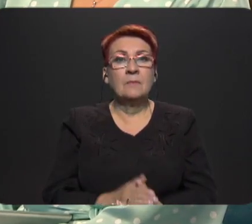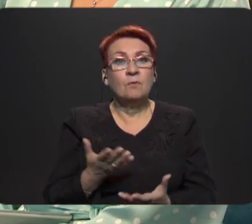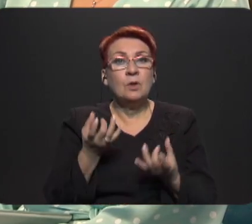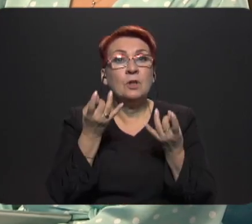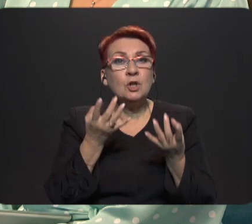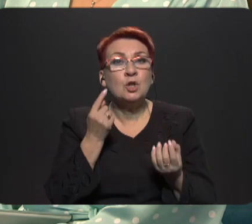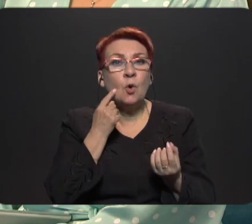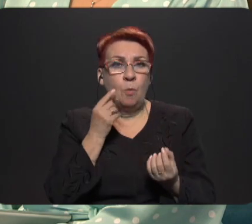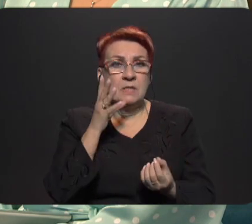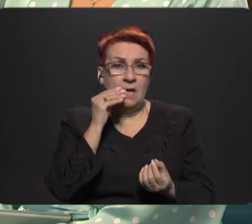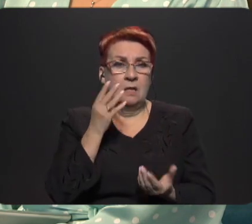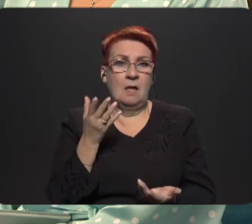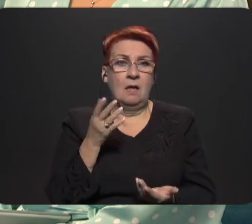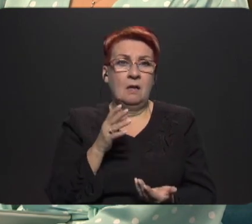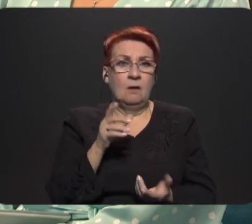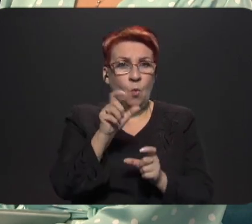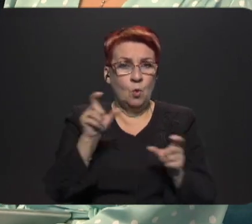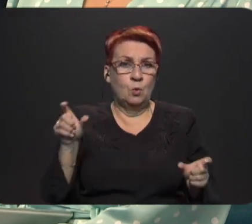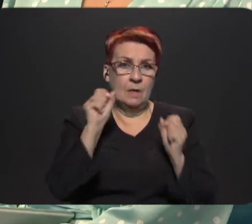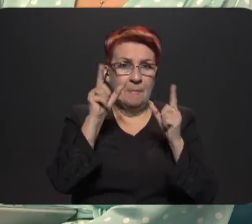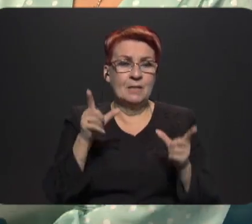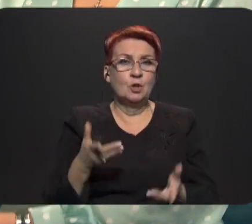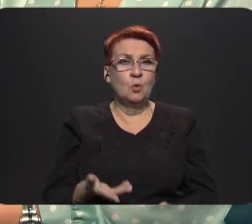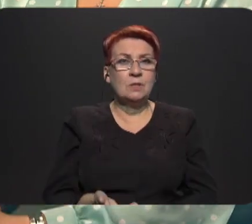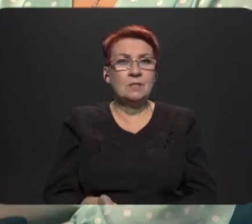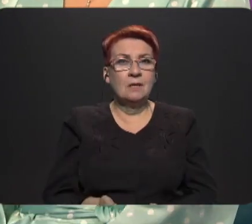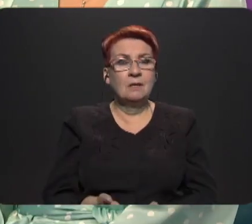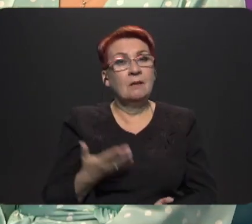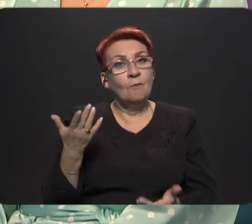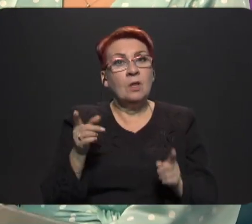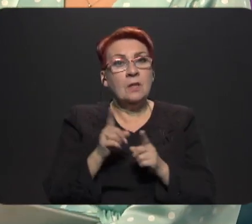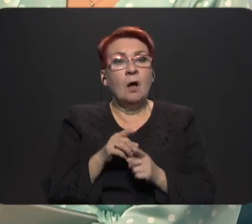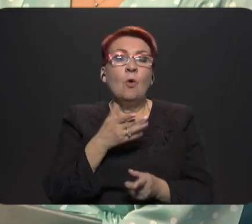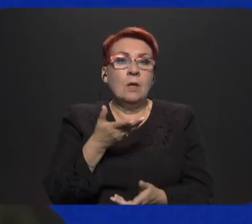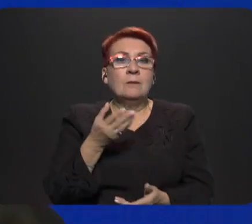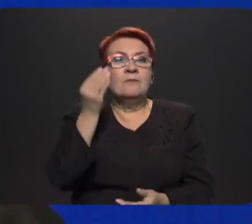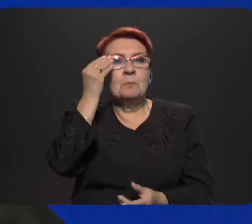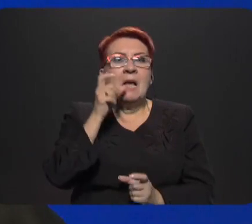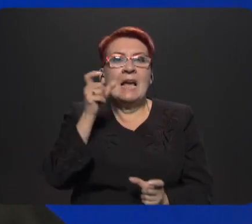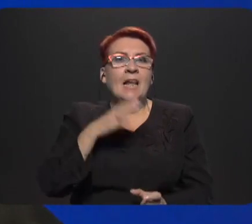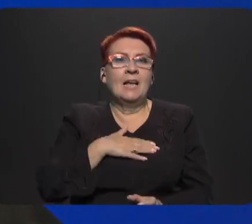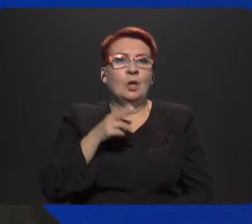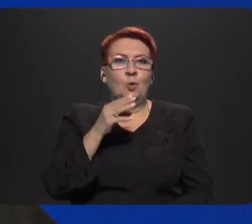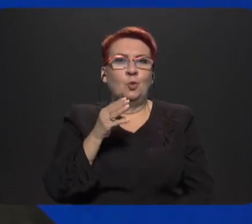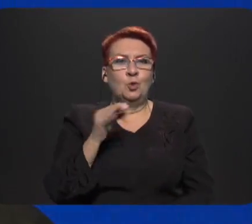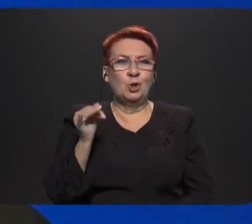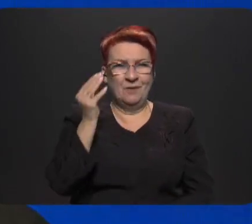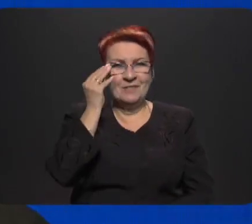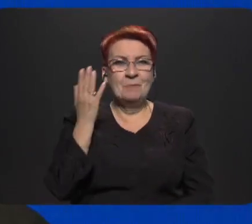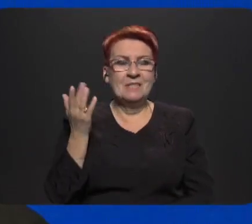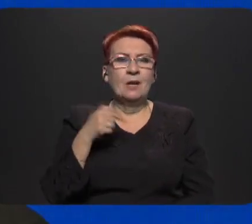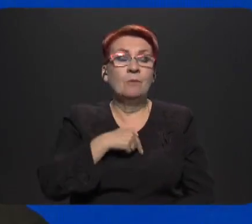скромность, когда она проснется вообще? Спасибо за вопрос, батюшка. Видите, какой крик души буквально нашего телезрителя. Ну, конечно